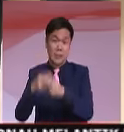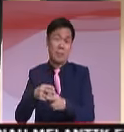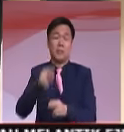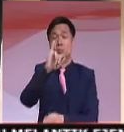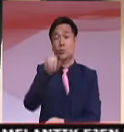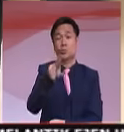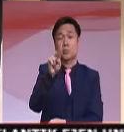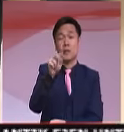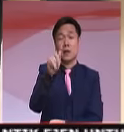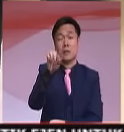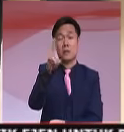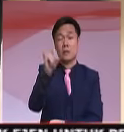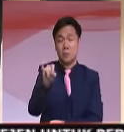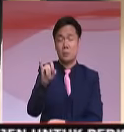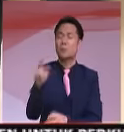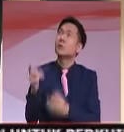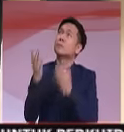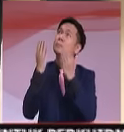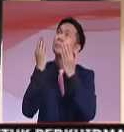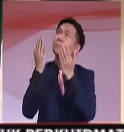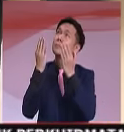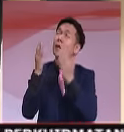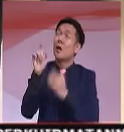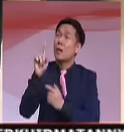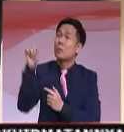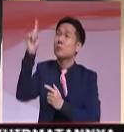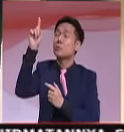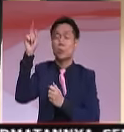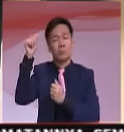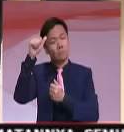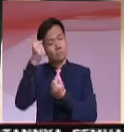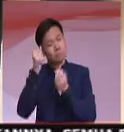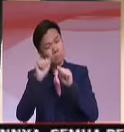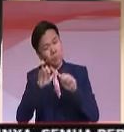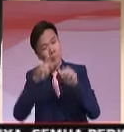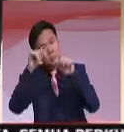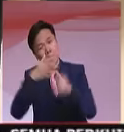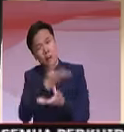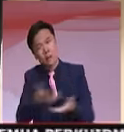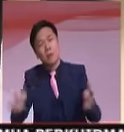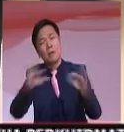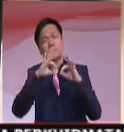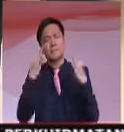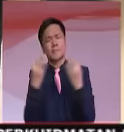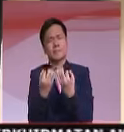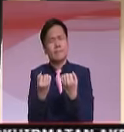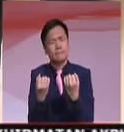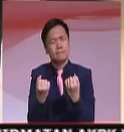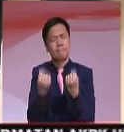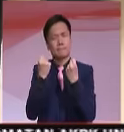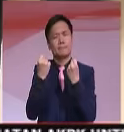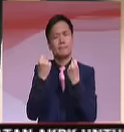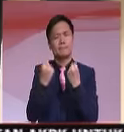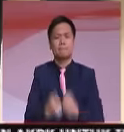Java mendoakan agar Allah mengurniakan kekuatan dan kesabaran kepada keluarga oh